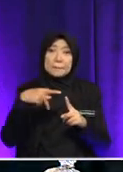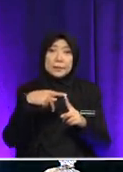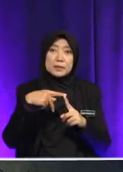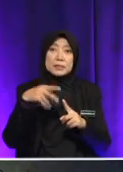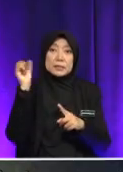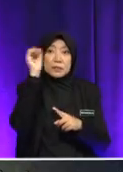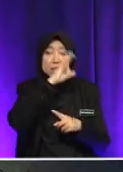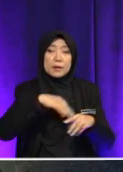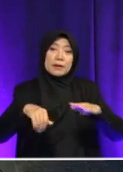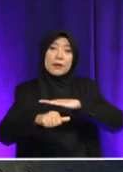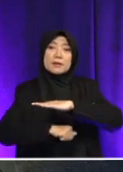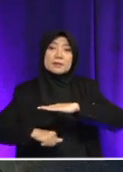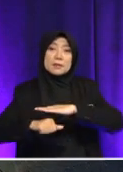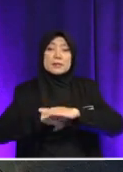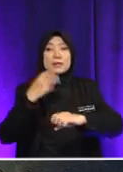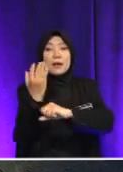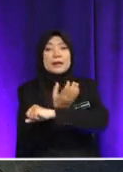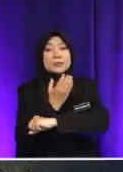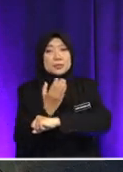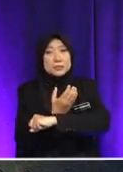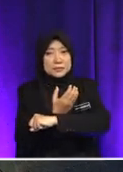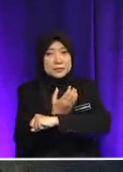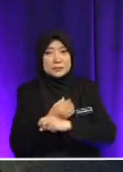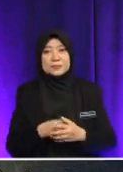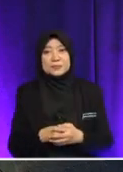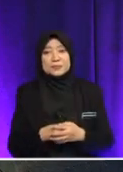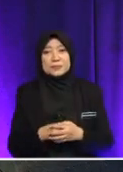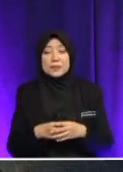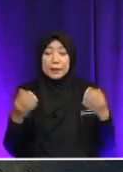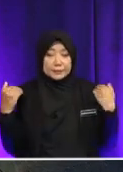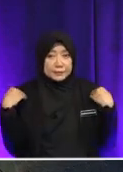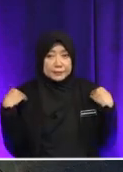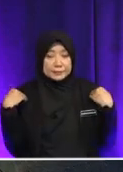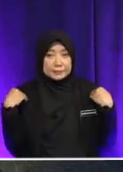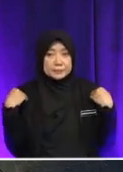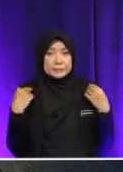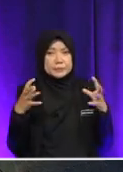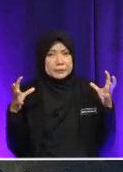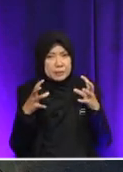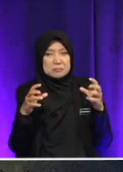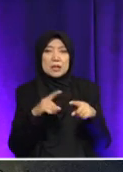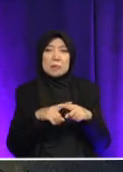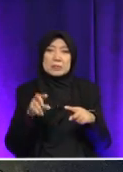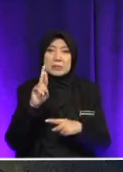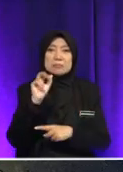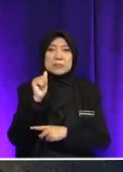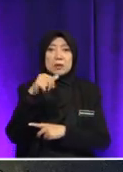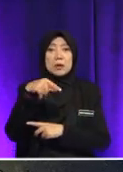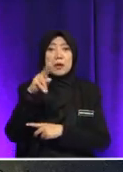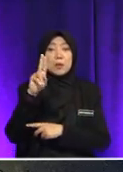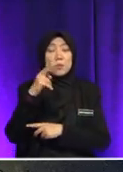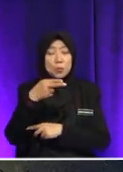sifat asas kaca Oke kita ada keras tetapi rapuh dengan secara kimia